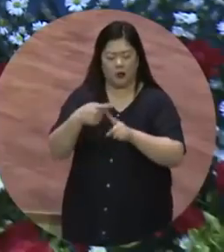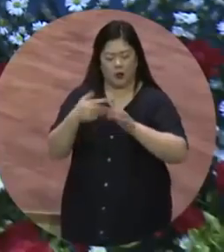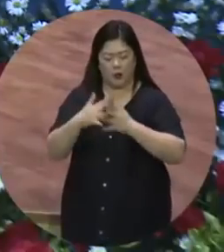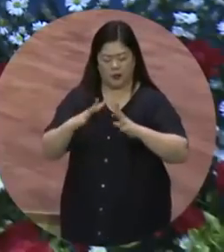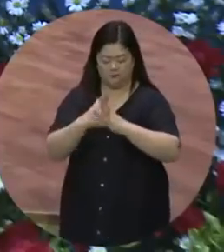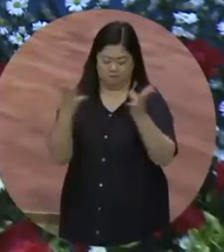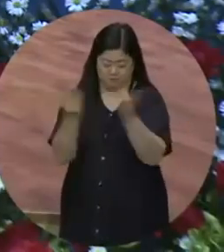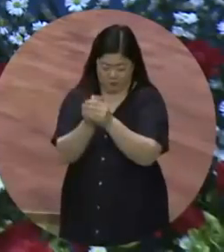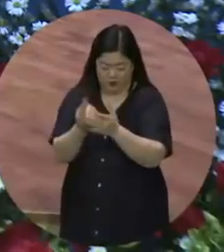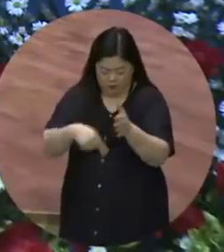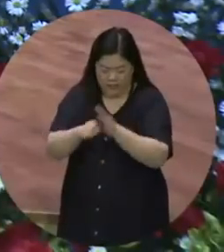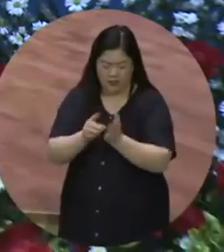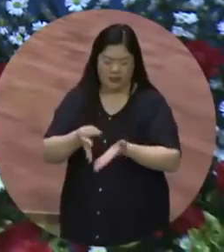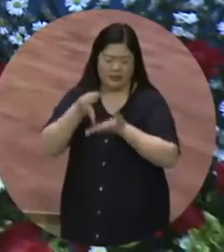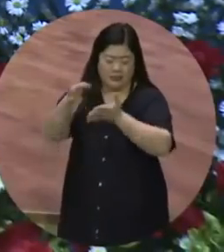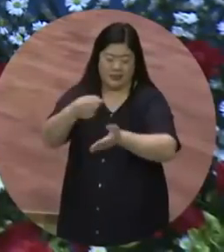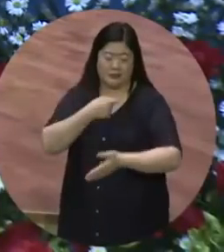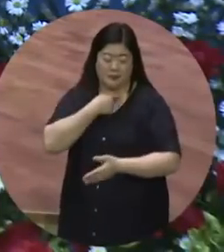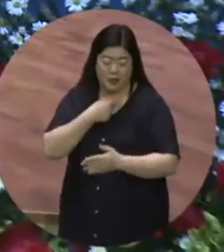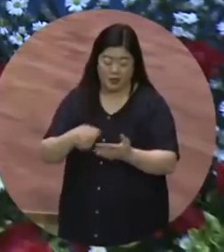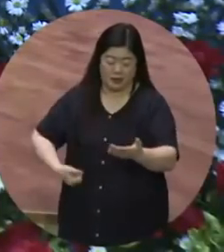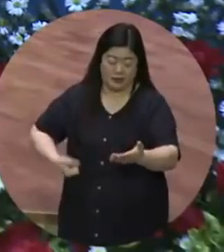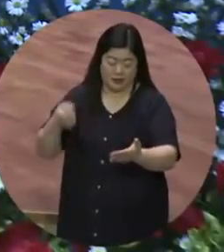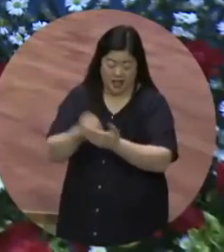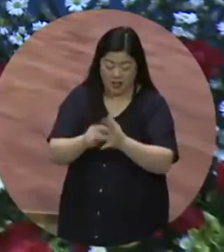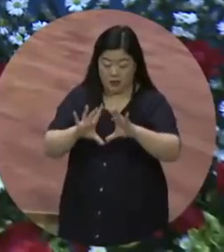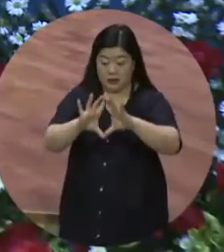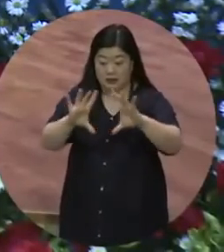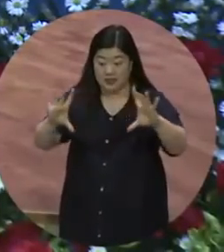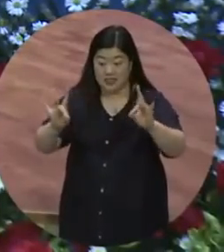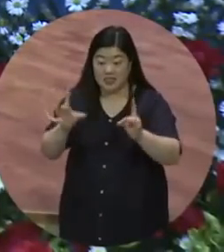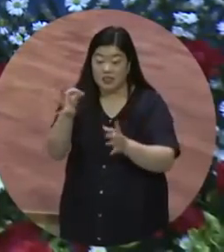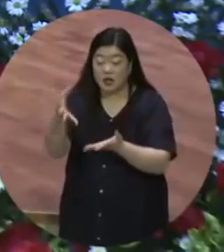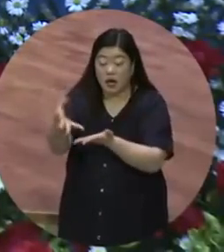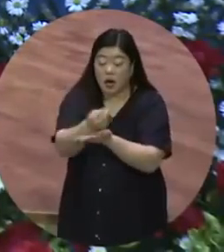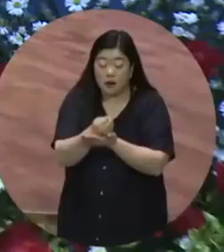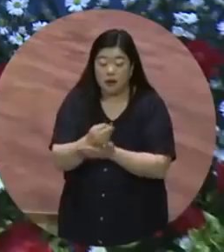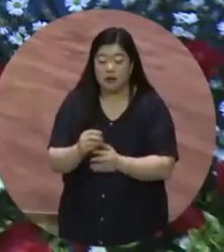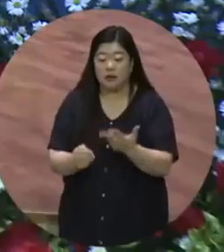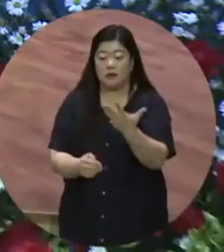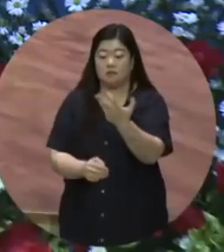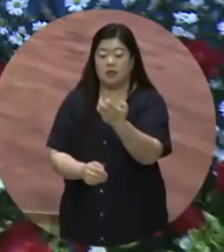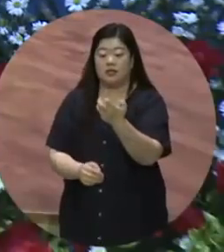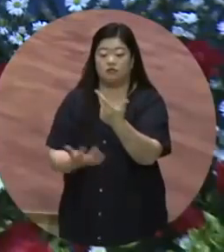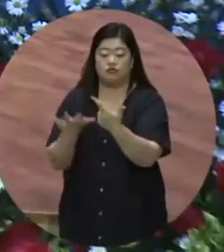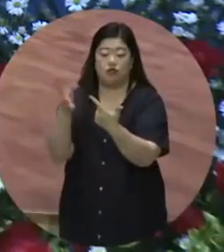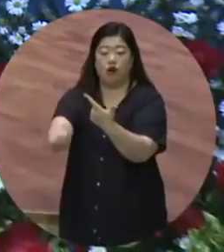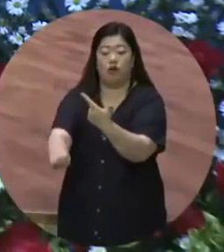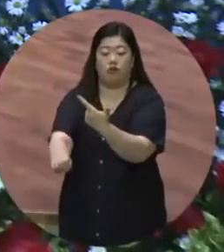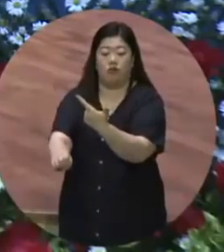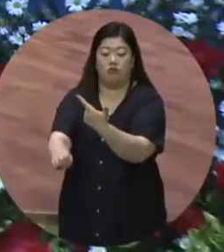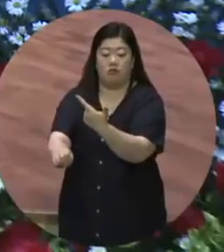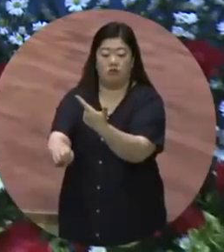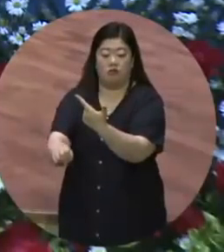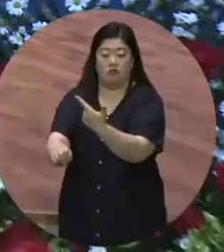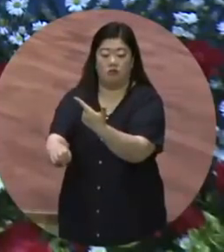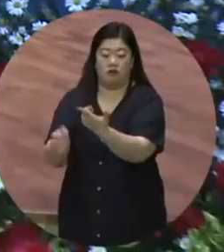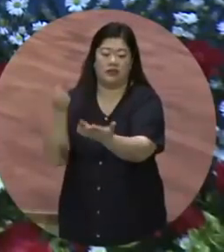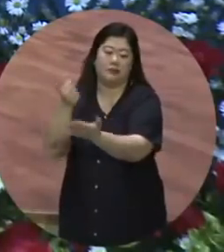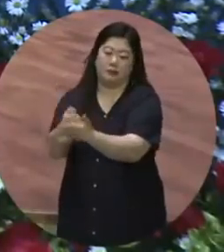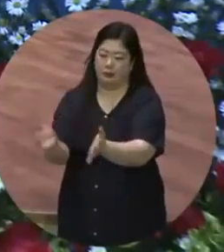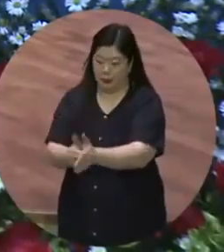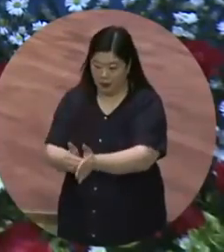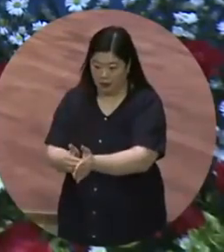영계 성도들 하나님께 기도하고 작정금 해 주시기 바랍니다. 그래서 한 150억 정도 나와주면 이제 그때부터 힘있게